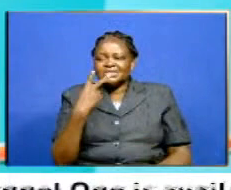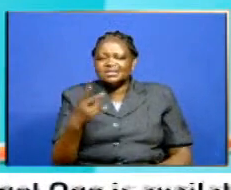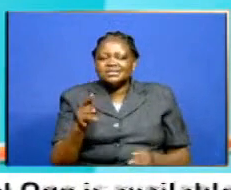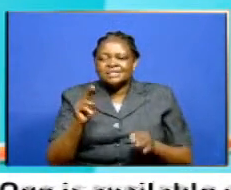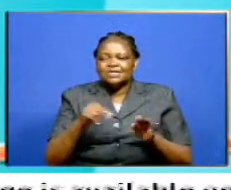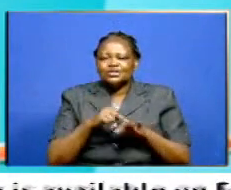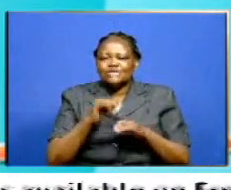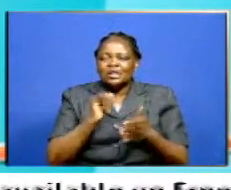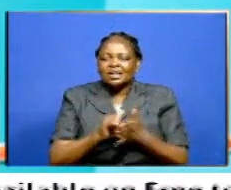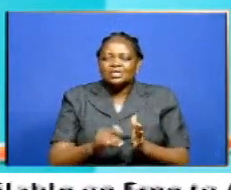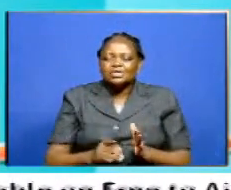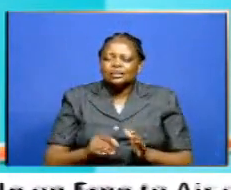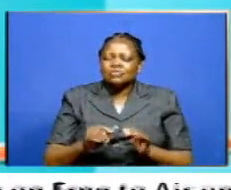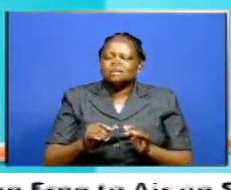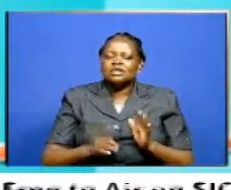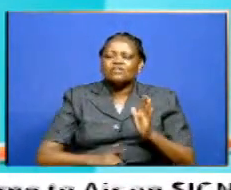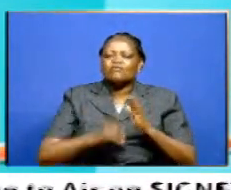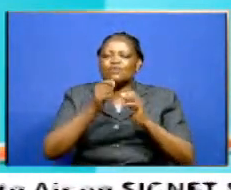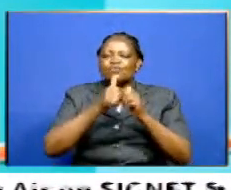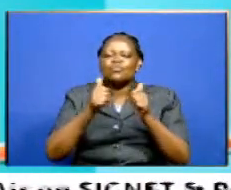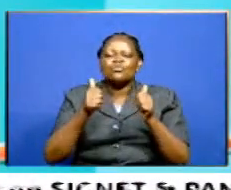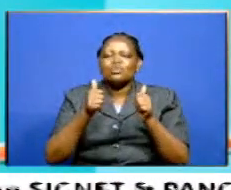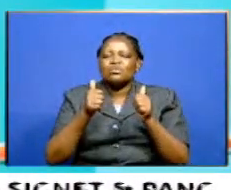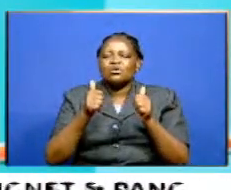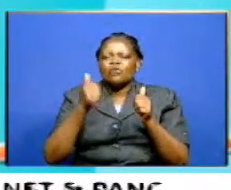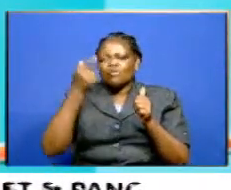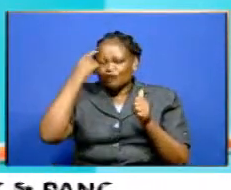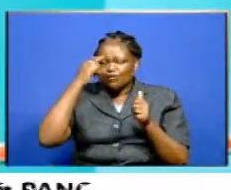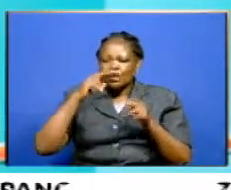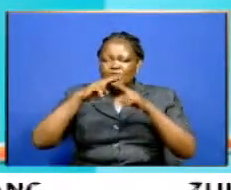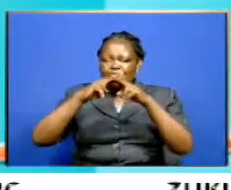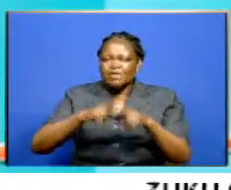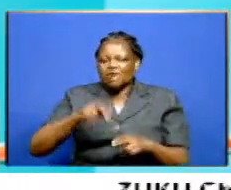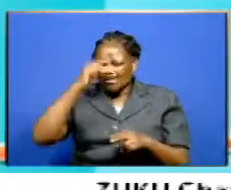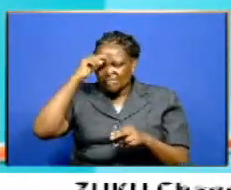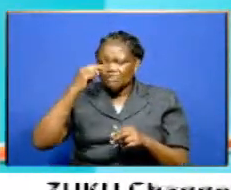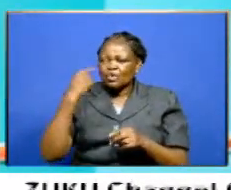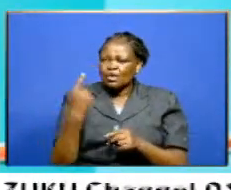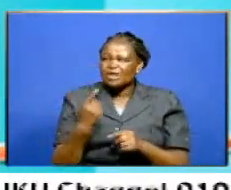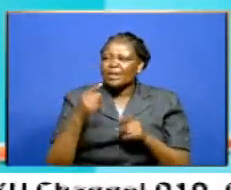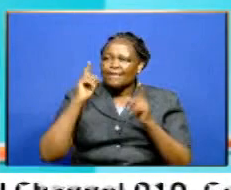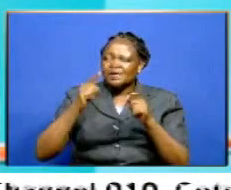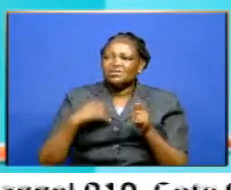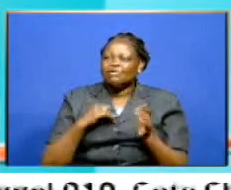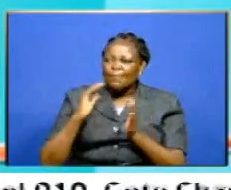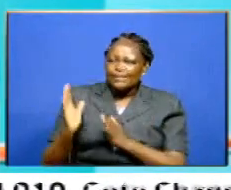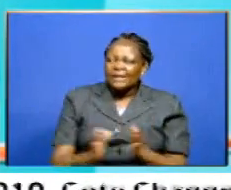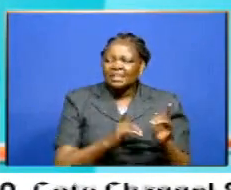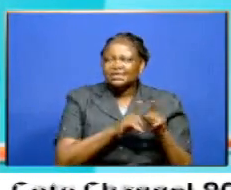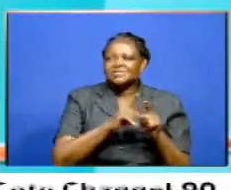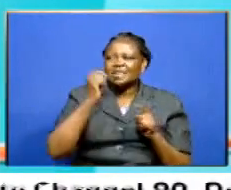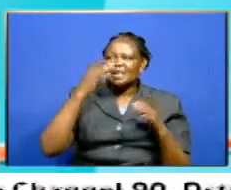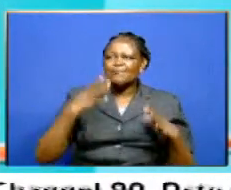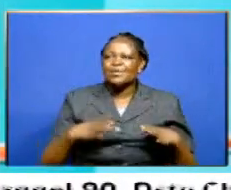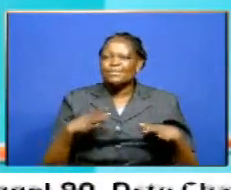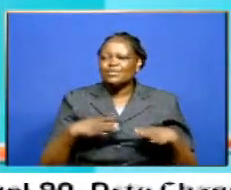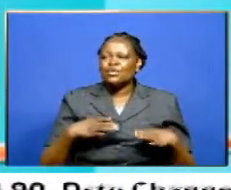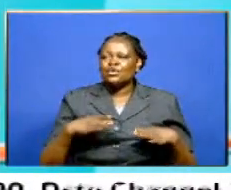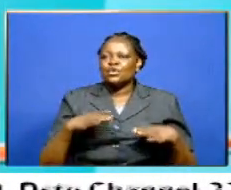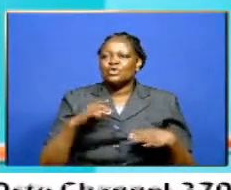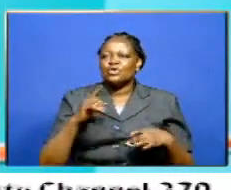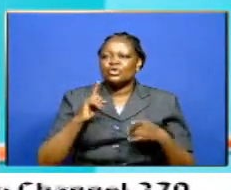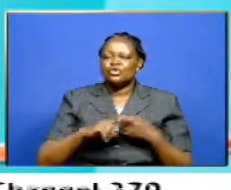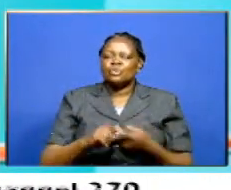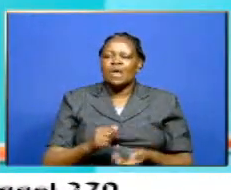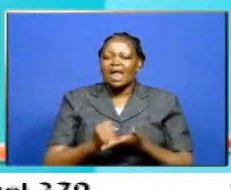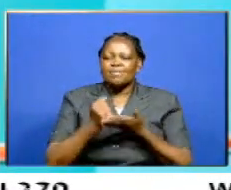ambalo liliendelea kwa kutegemea serikali peke yake. Lazima tuwe na mikakati kama wa Kenya za kuweza